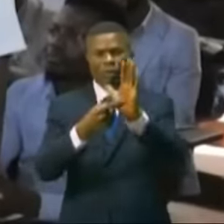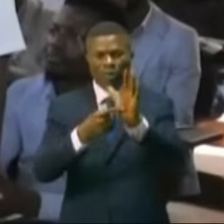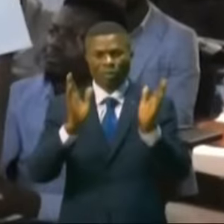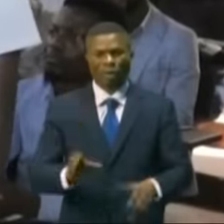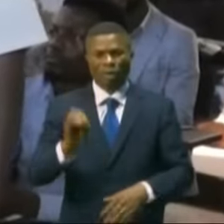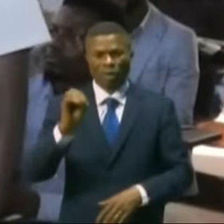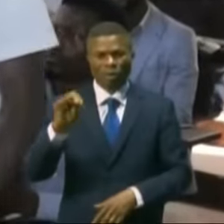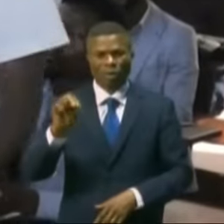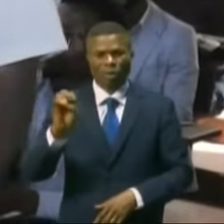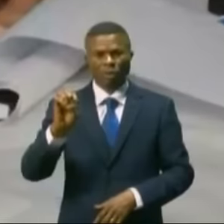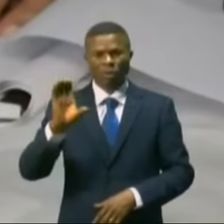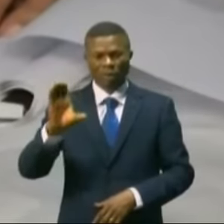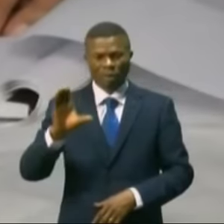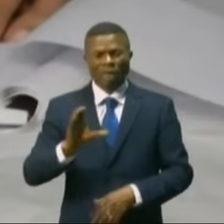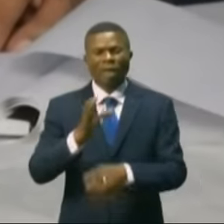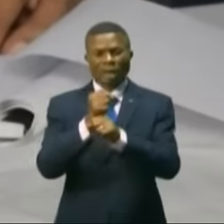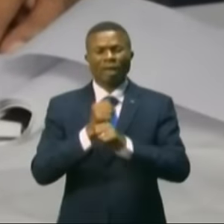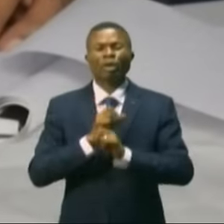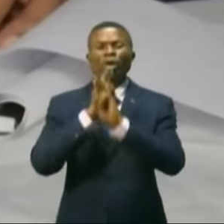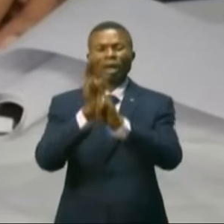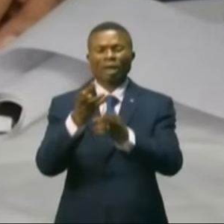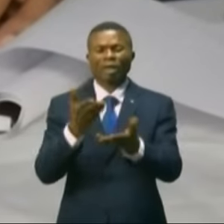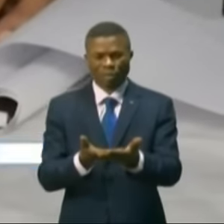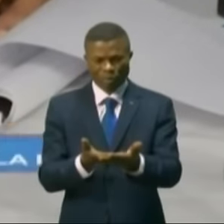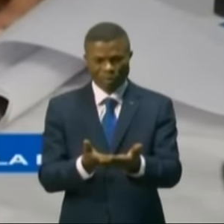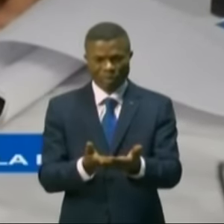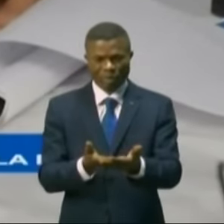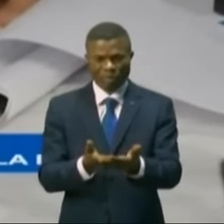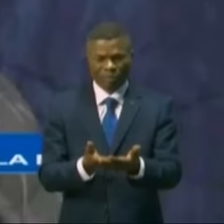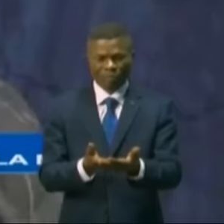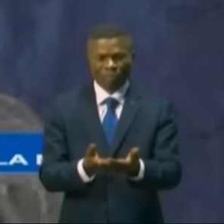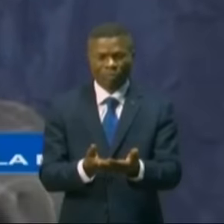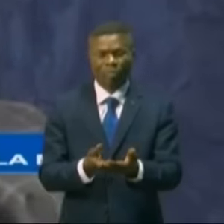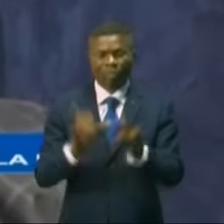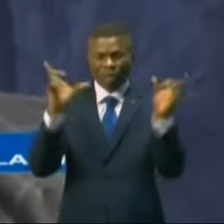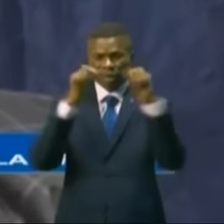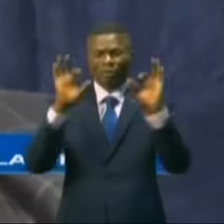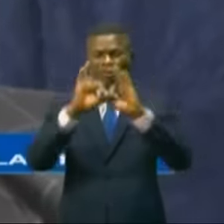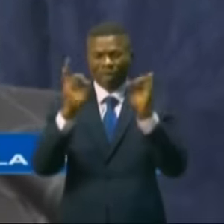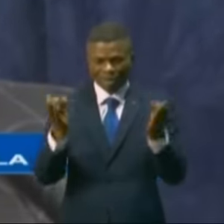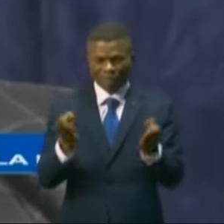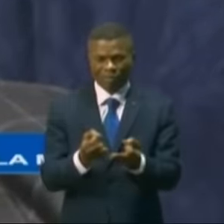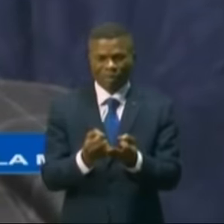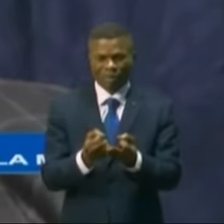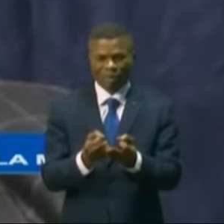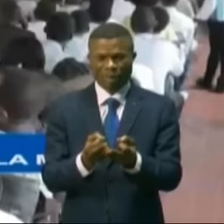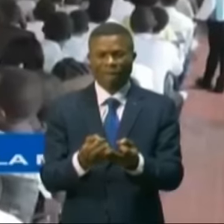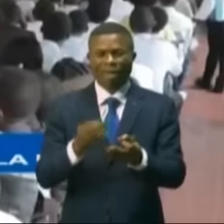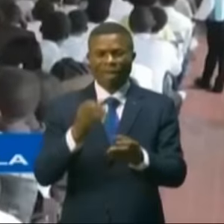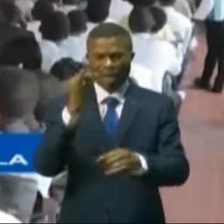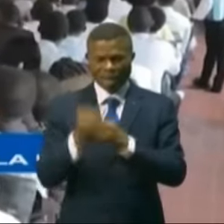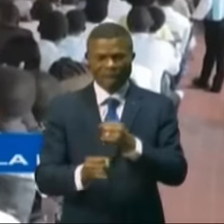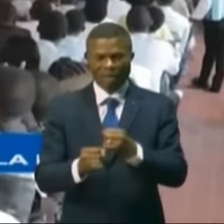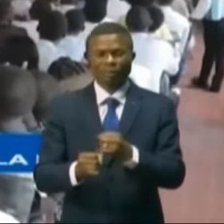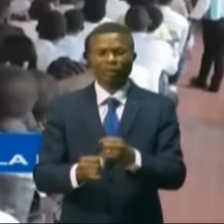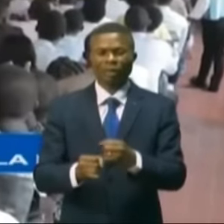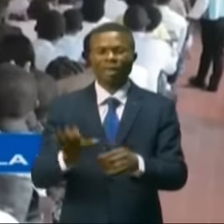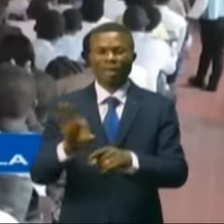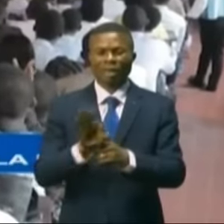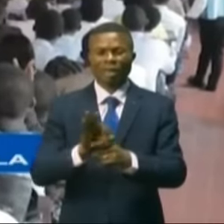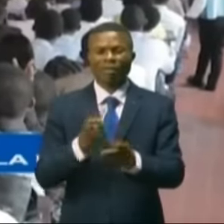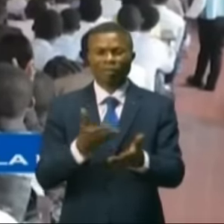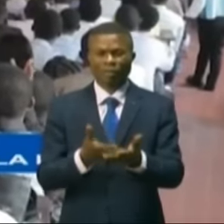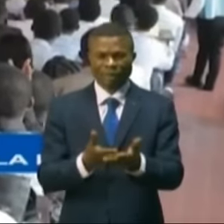ont rencontré leurs préoccupations. Une photo devant la faculté, à la fin, a immortalisé